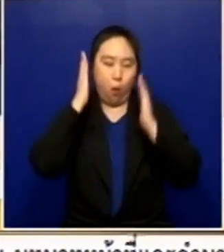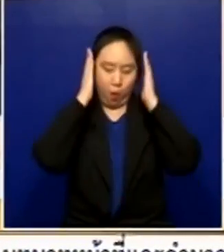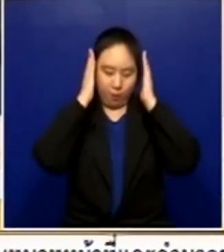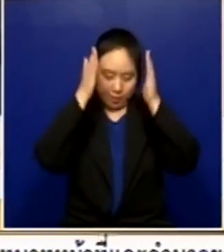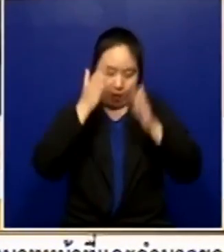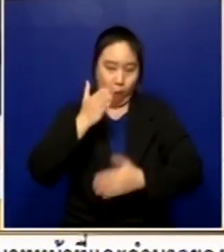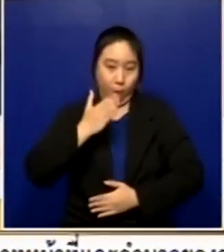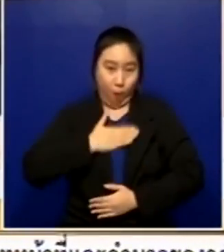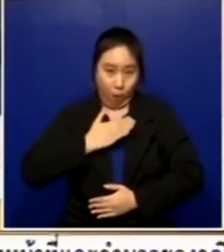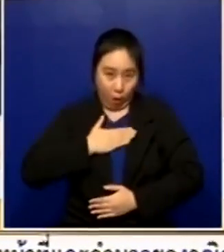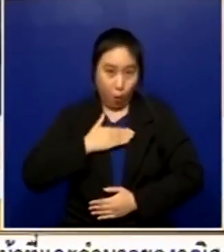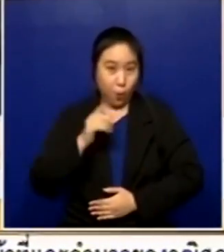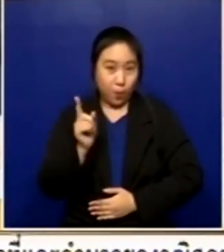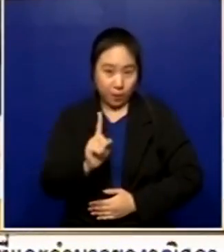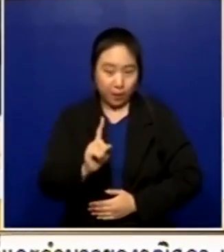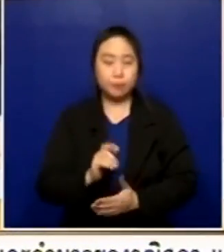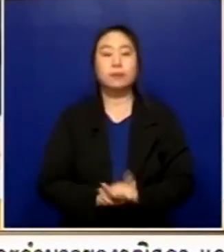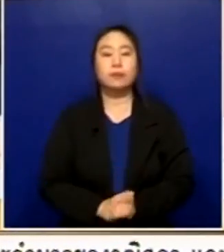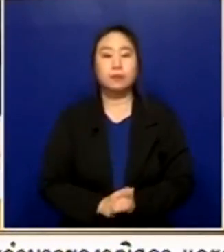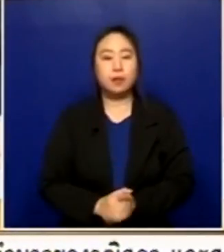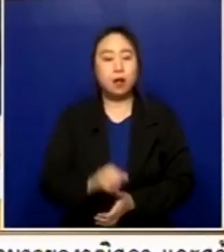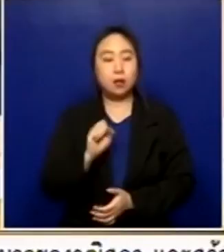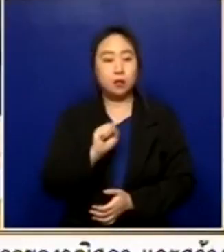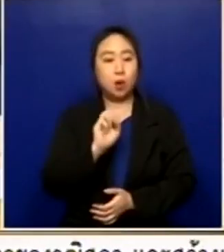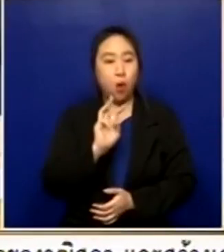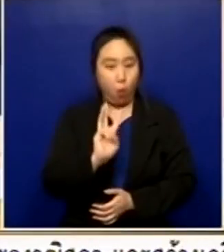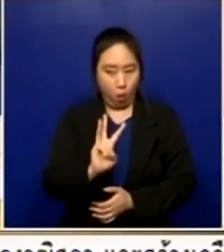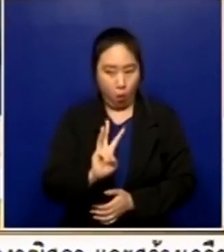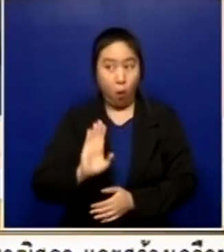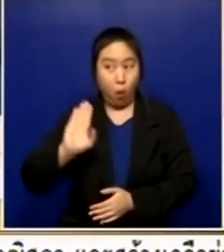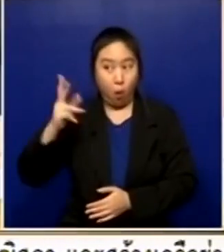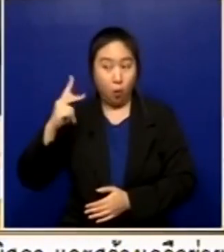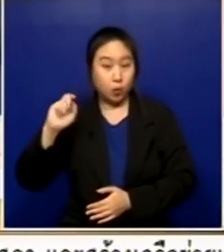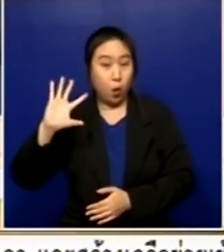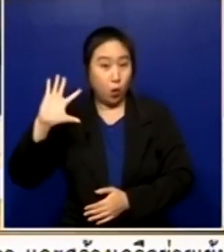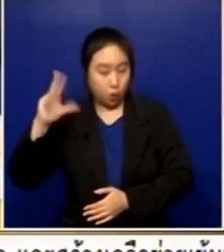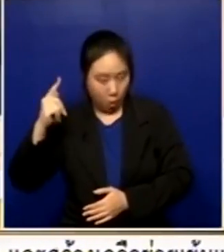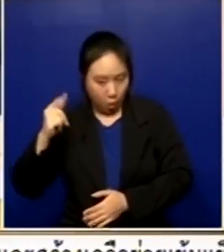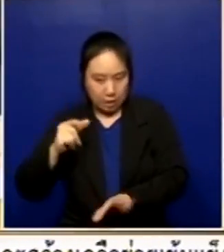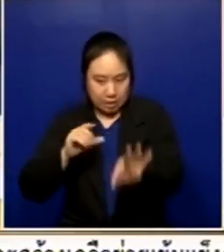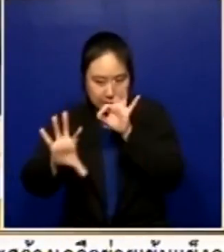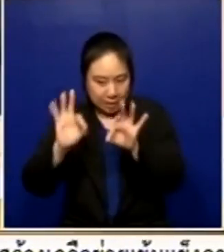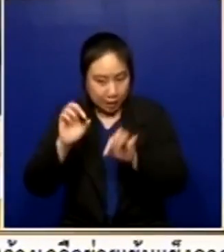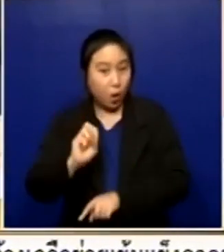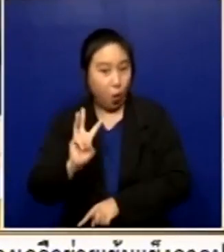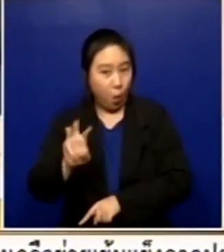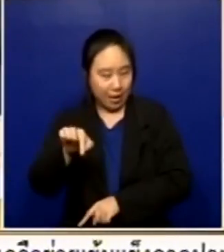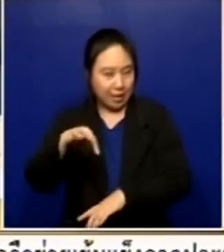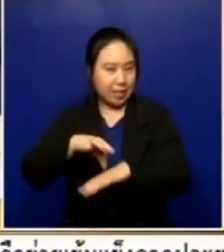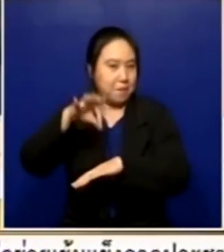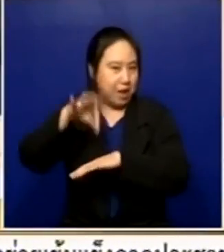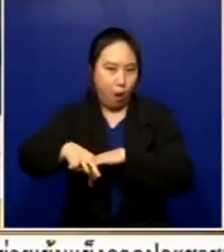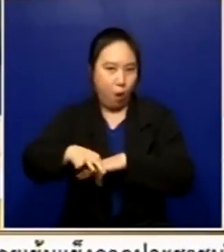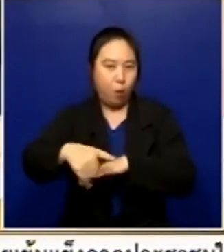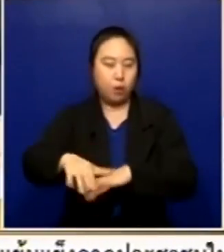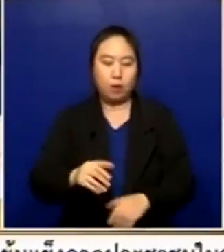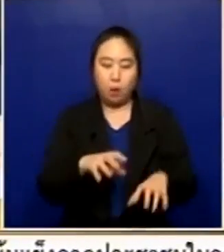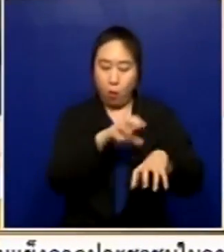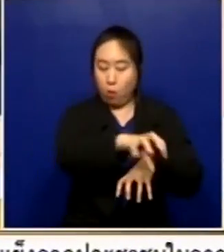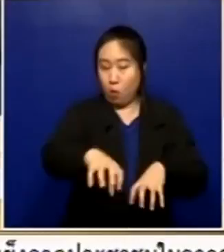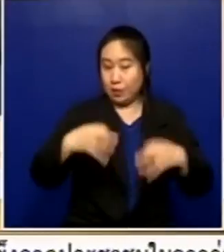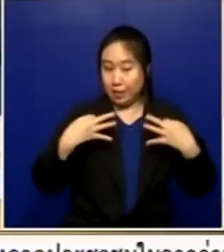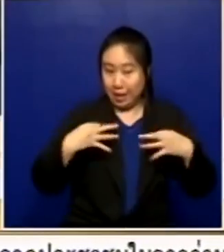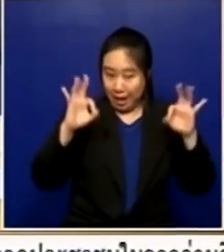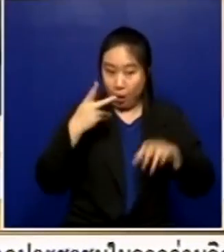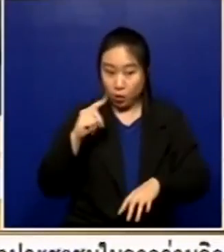จะนางเราคือว่าสวที่มีที่มาจากคสชพ้นจากตำแหน่งองค์กรอิสระที่มีที่มาจากคสช